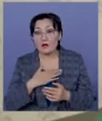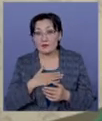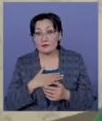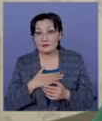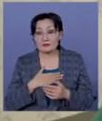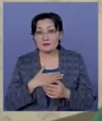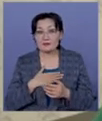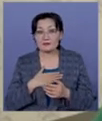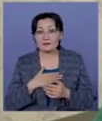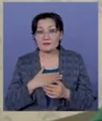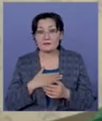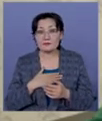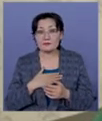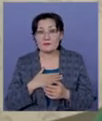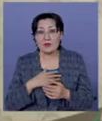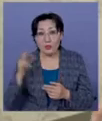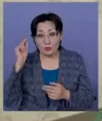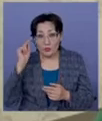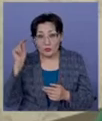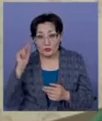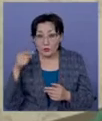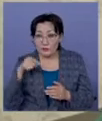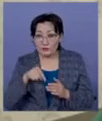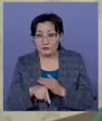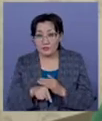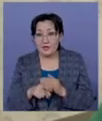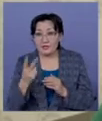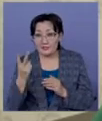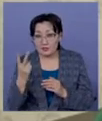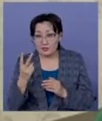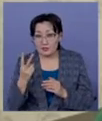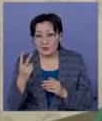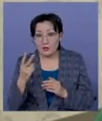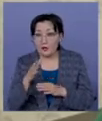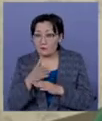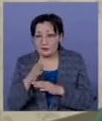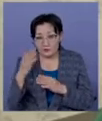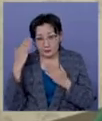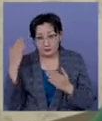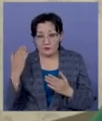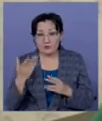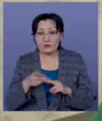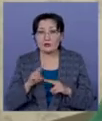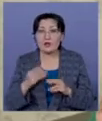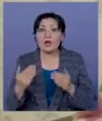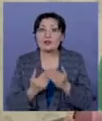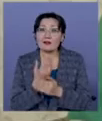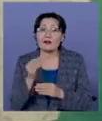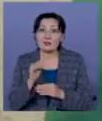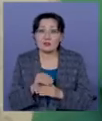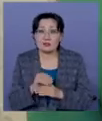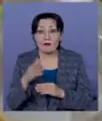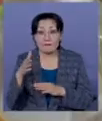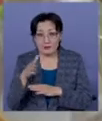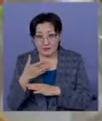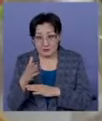жаңағы оқып жүргендерім ішіндегі жаңағы екі мен флагты танымайды екен, өйткені олар жаңадан қосылған